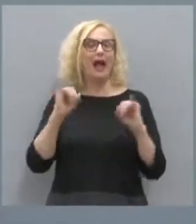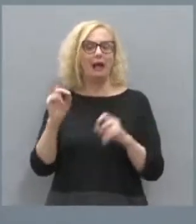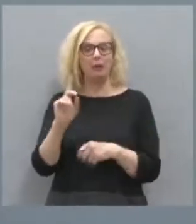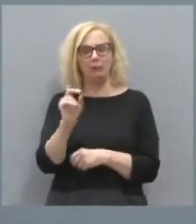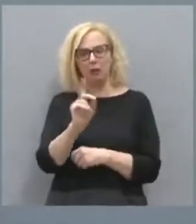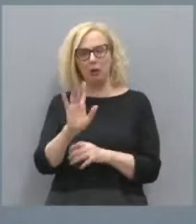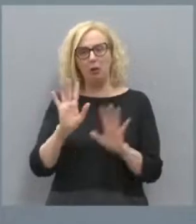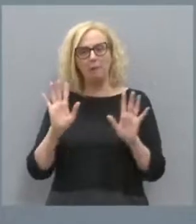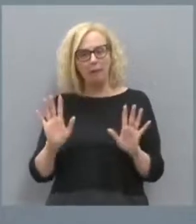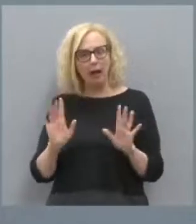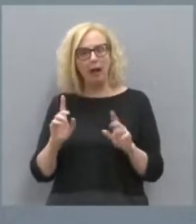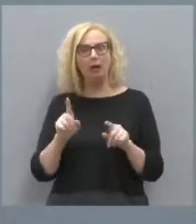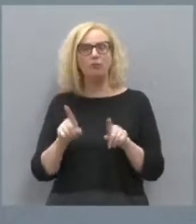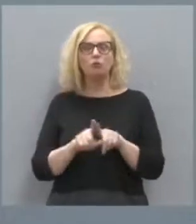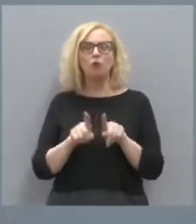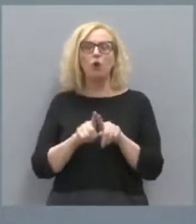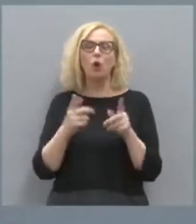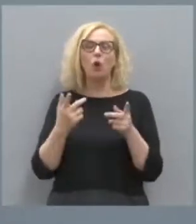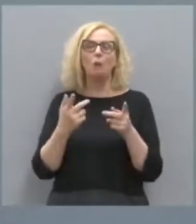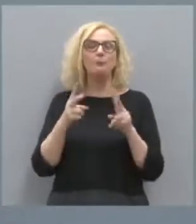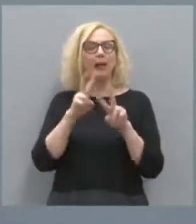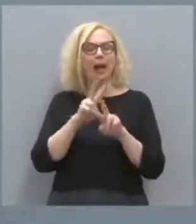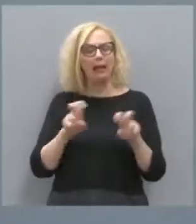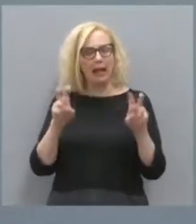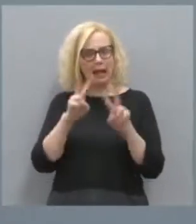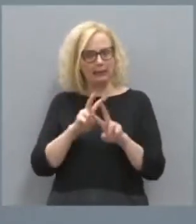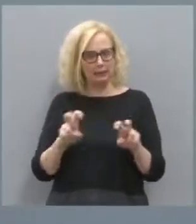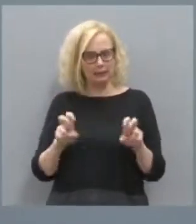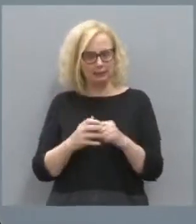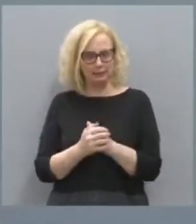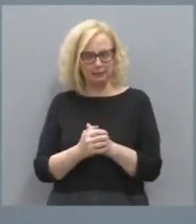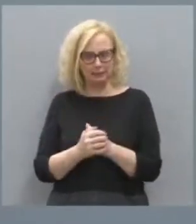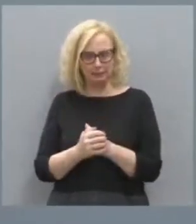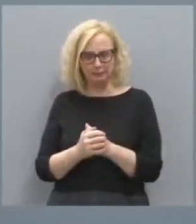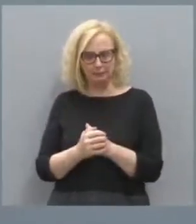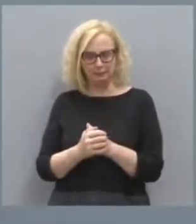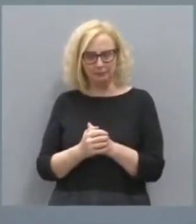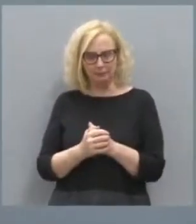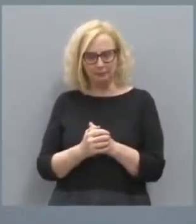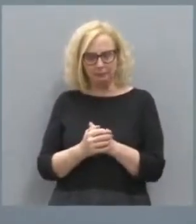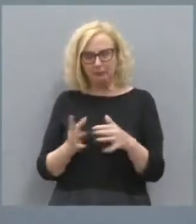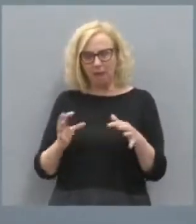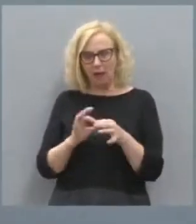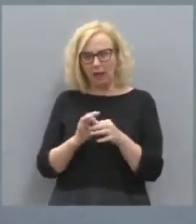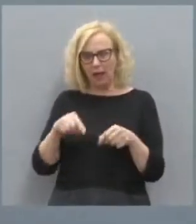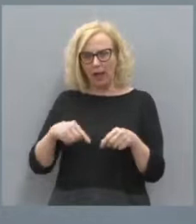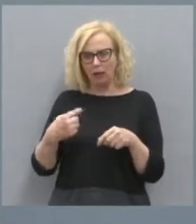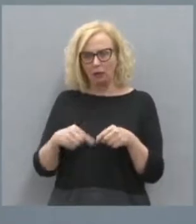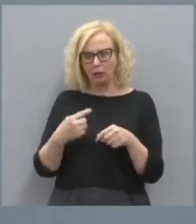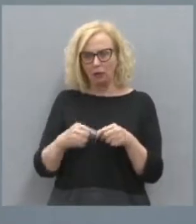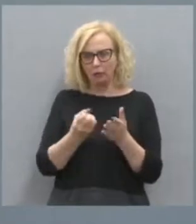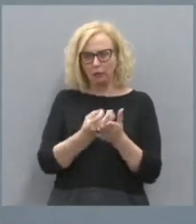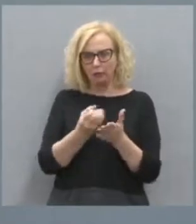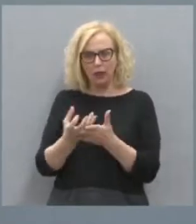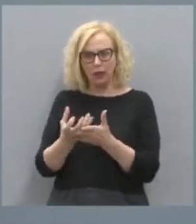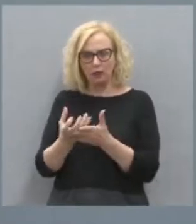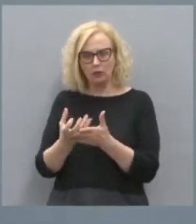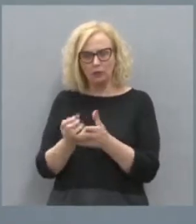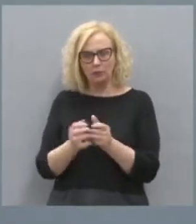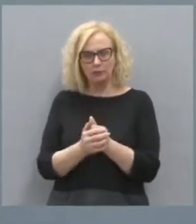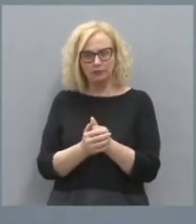stiamo facendo analisi che purtroppo sono già sono già successe alla luce di questo alla luce di questo con